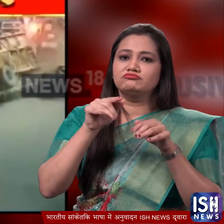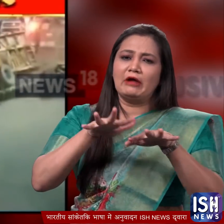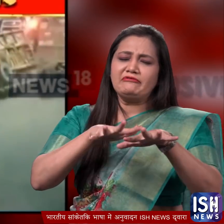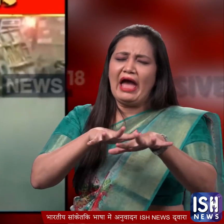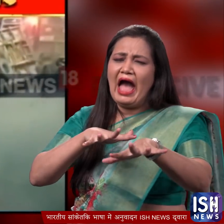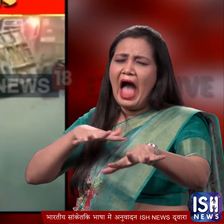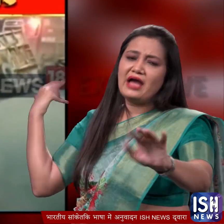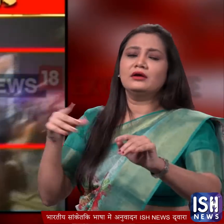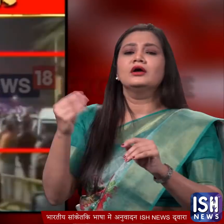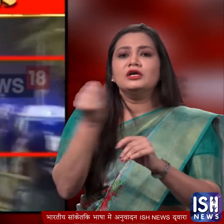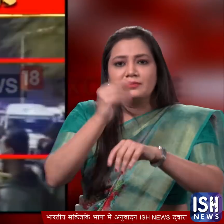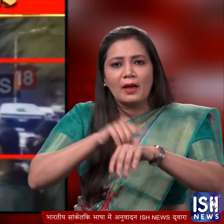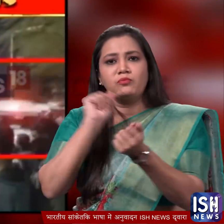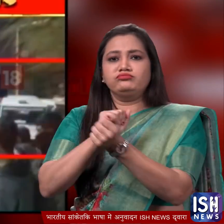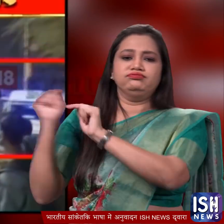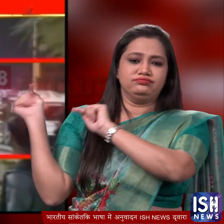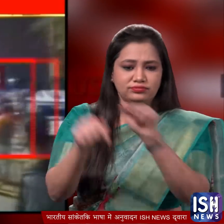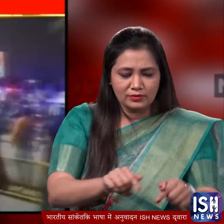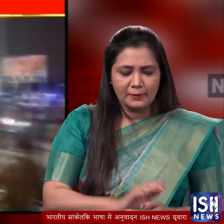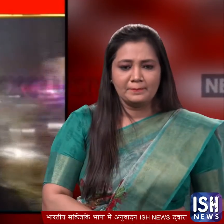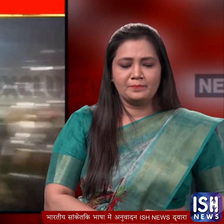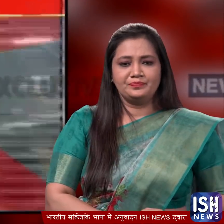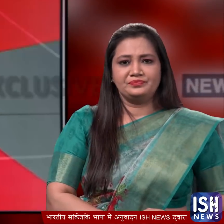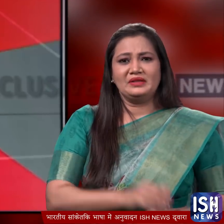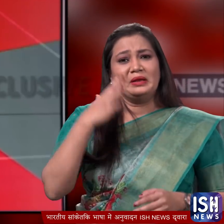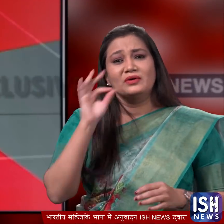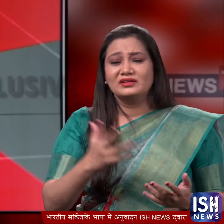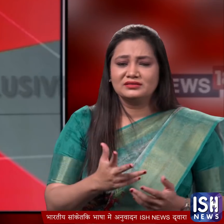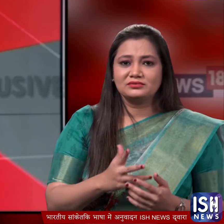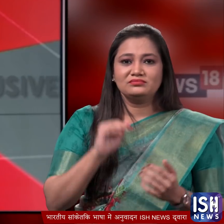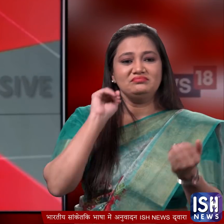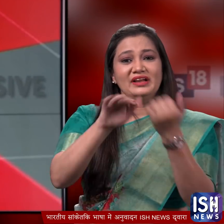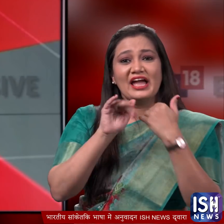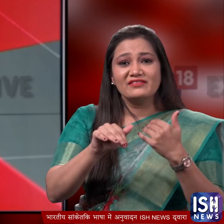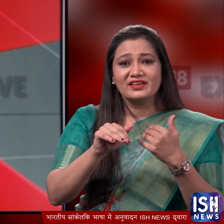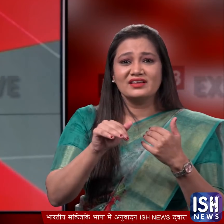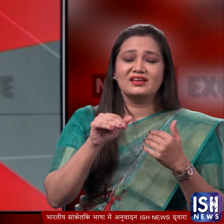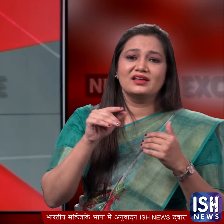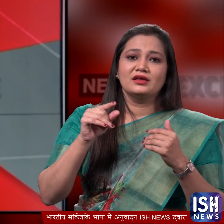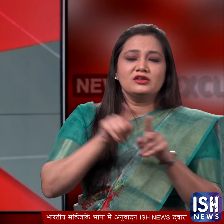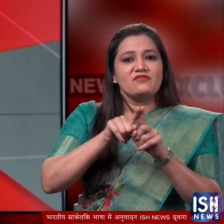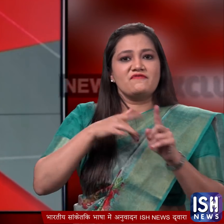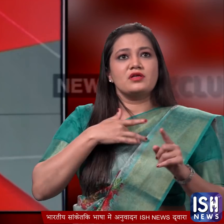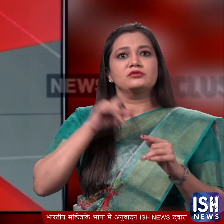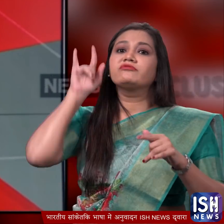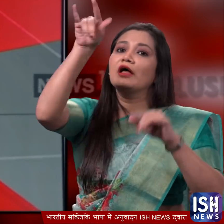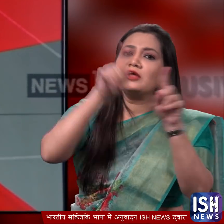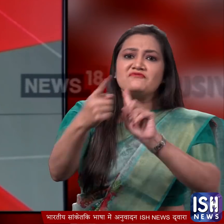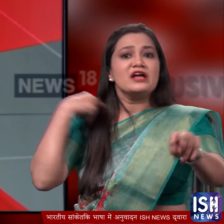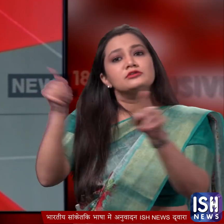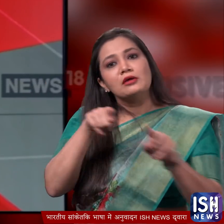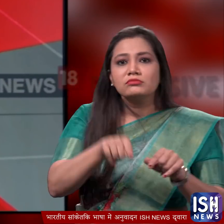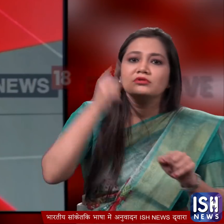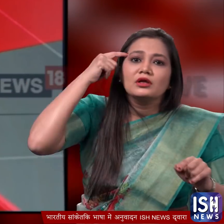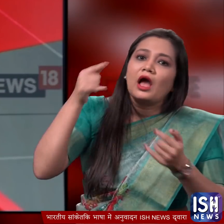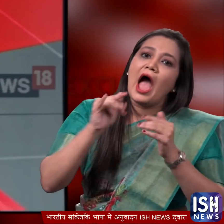पर लंबा ट्रैफिक जैम भी लग गया। थोड़ी ही देर में पुलिस भी वहां पहुंच गई। सौभाग्य की बात है कि हाईवे पर गाड़ियों को हवाई जहाज समझने की